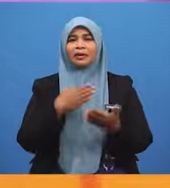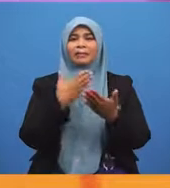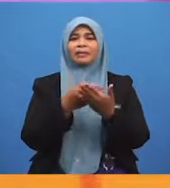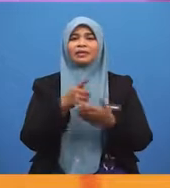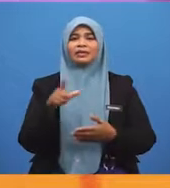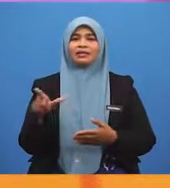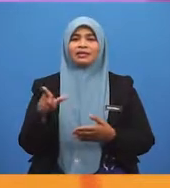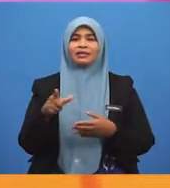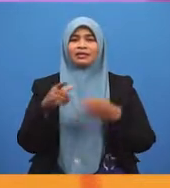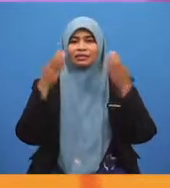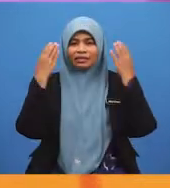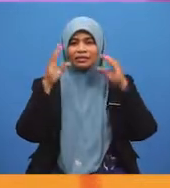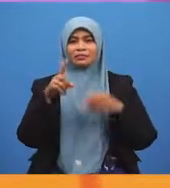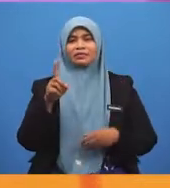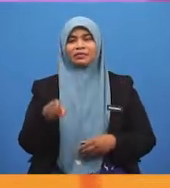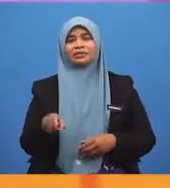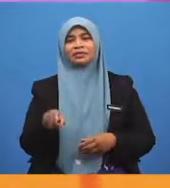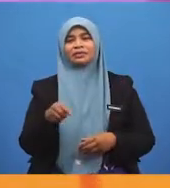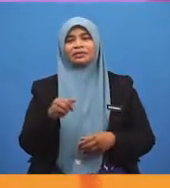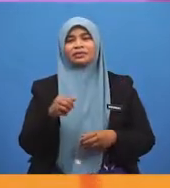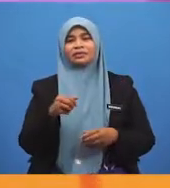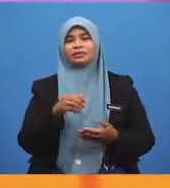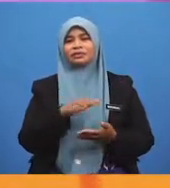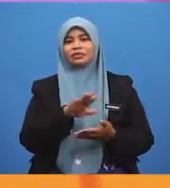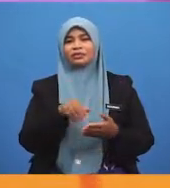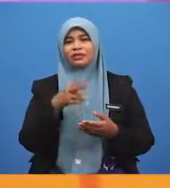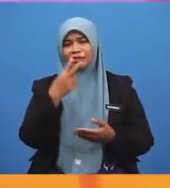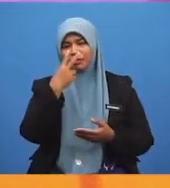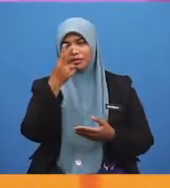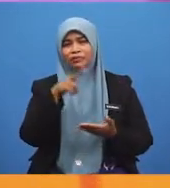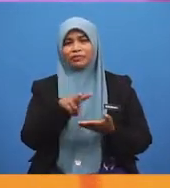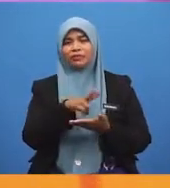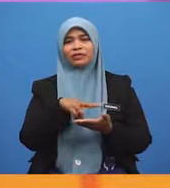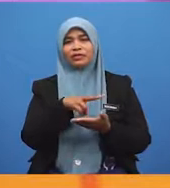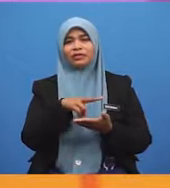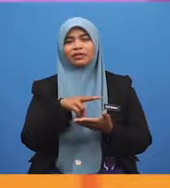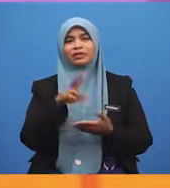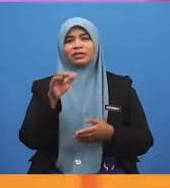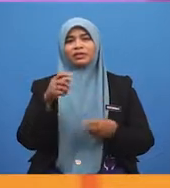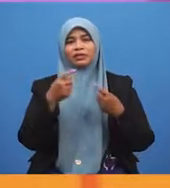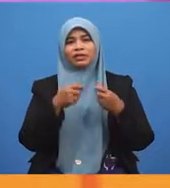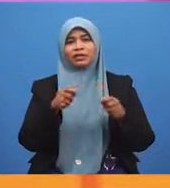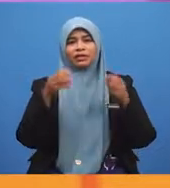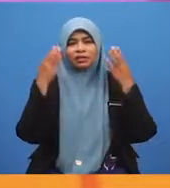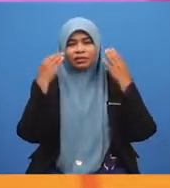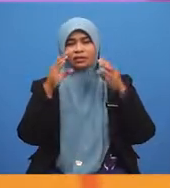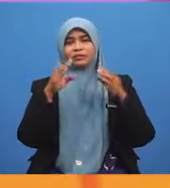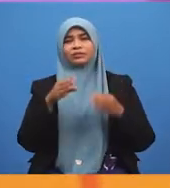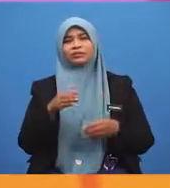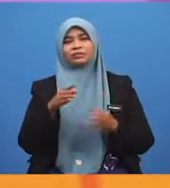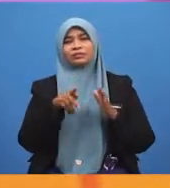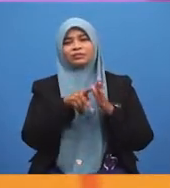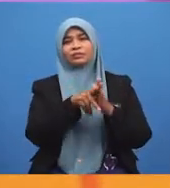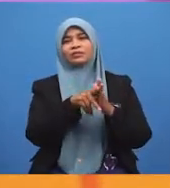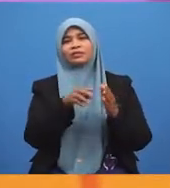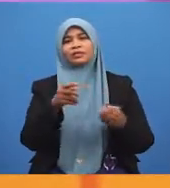Baiklah, Cikgu Red pasti kamu telah menonton klip muzik video yang telah Cikgu Red paparkan